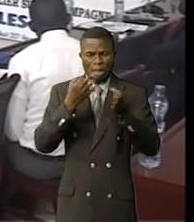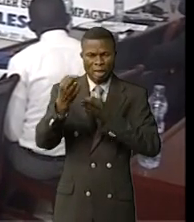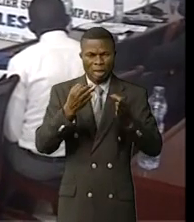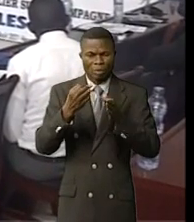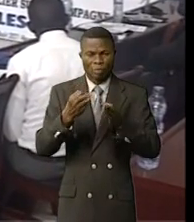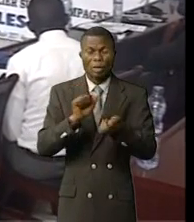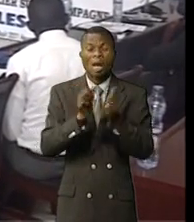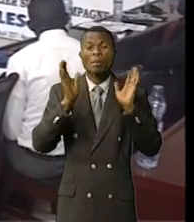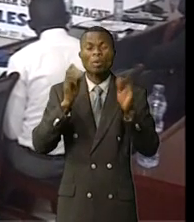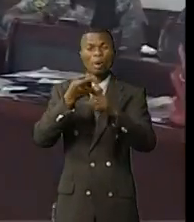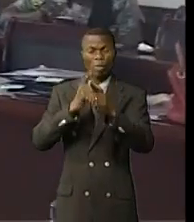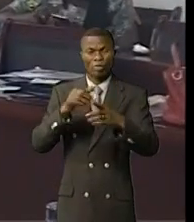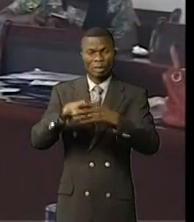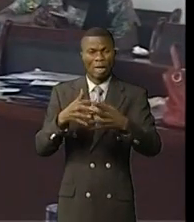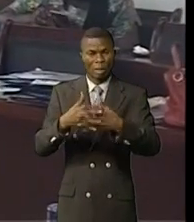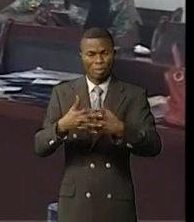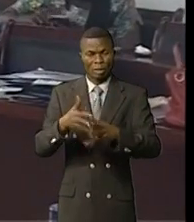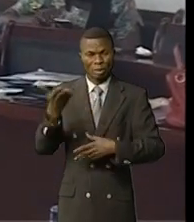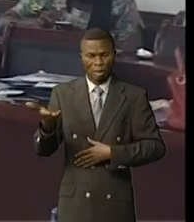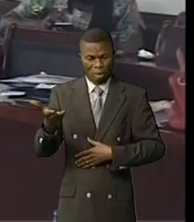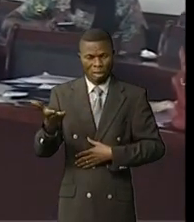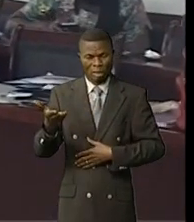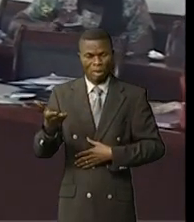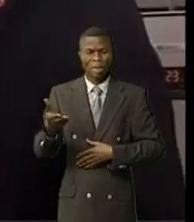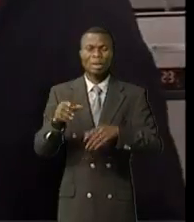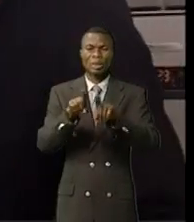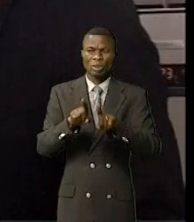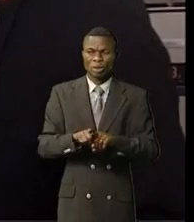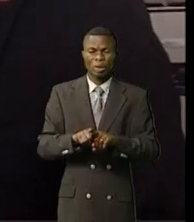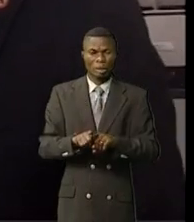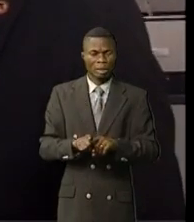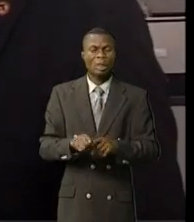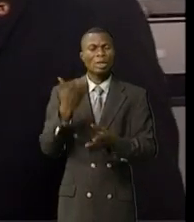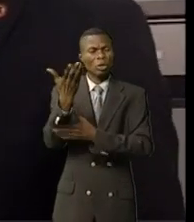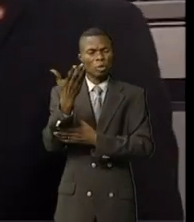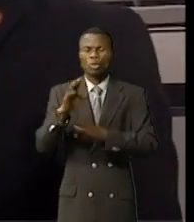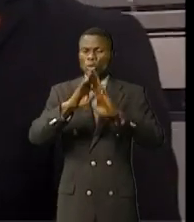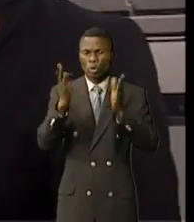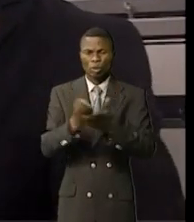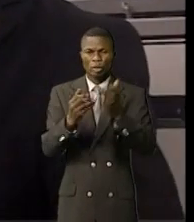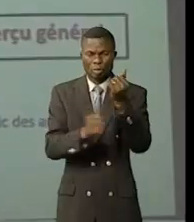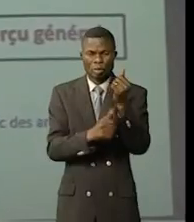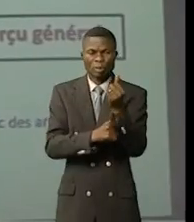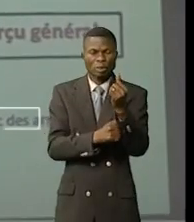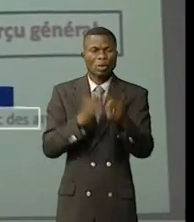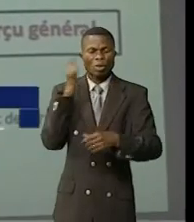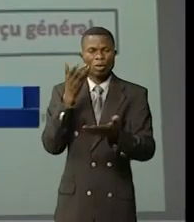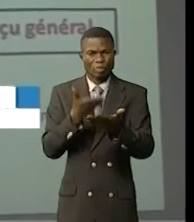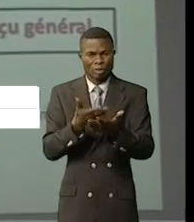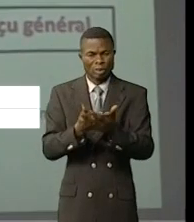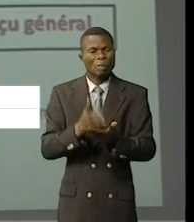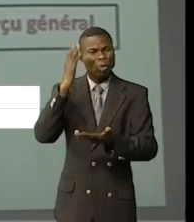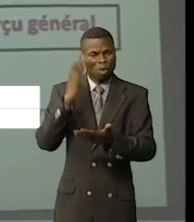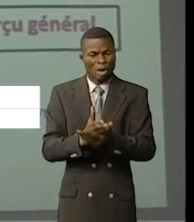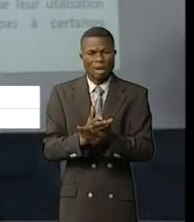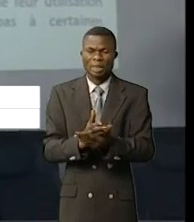les dangers que court l'humanité face à ces robots killers, d'où cette interpellation surtout auprès des décideurs pour décourager